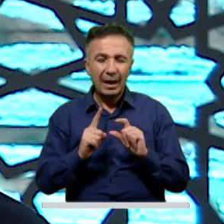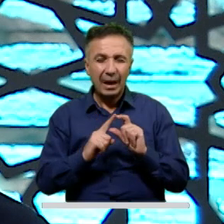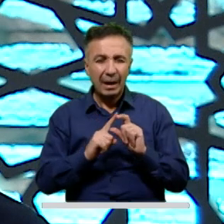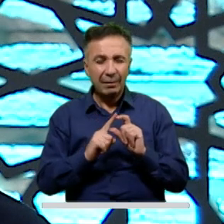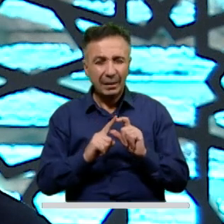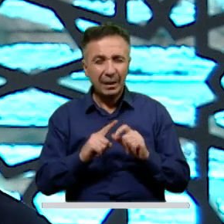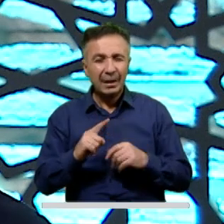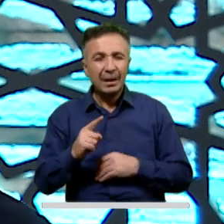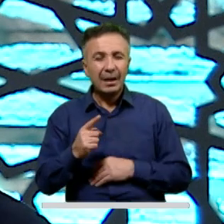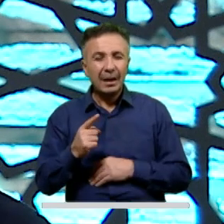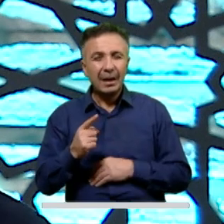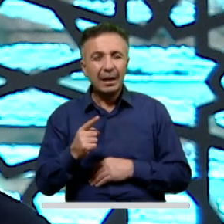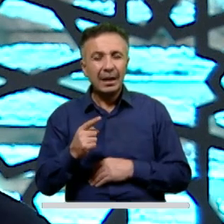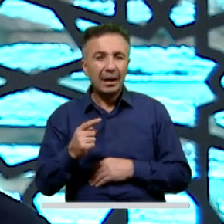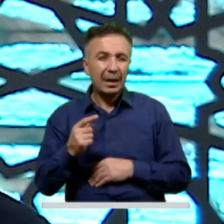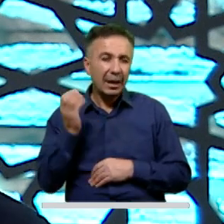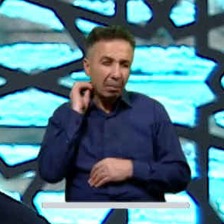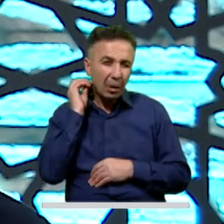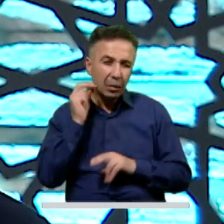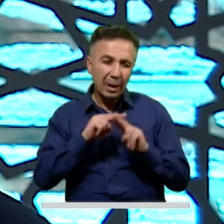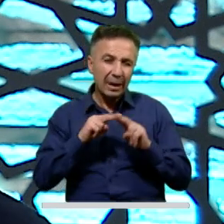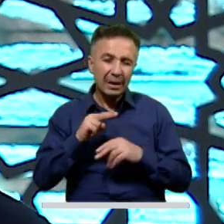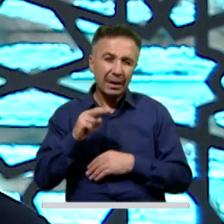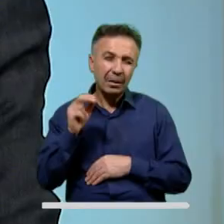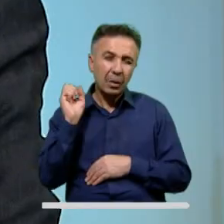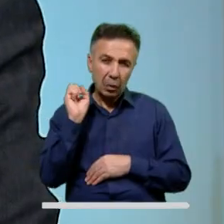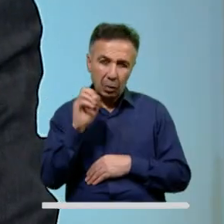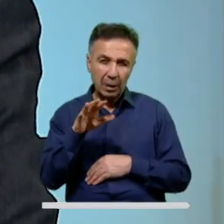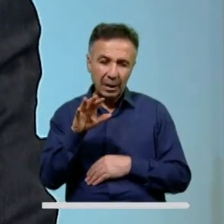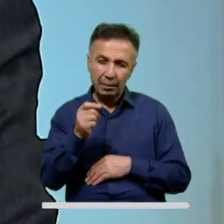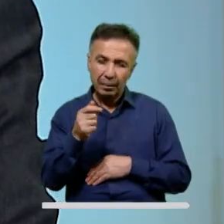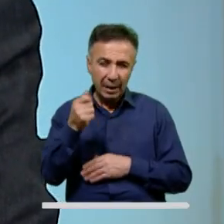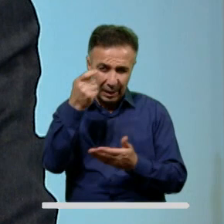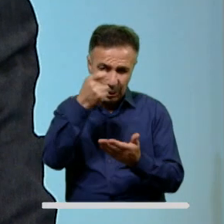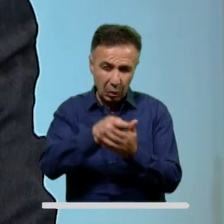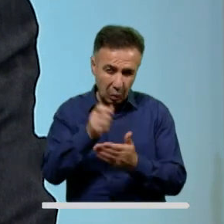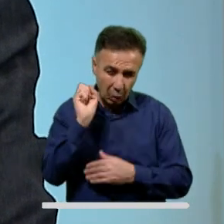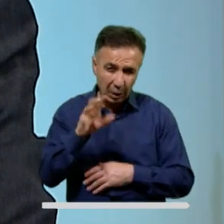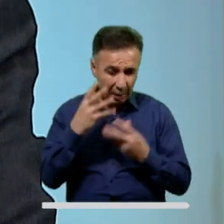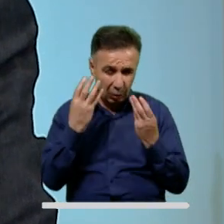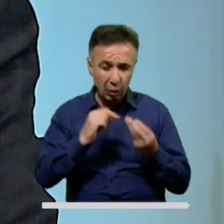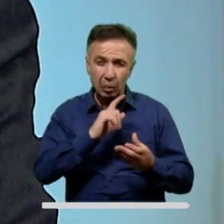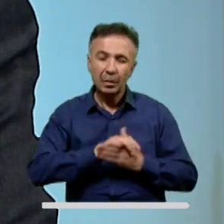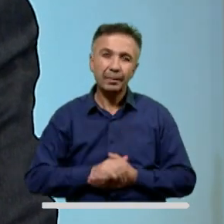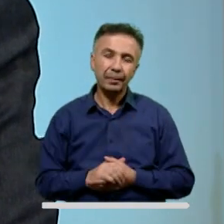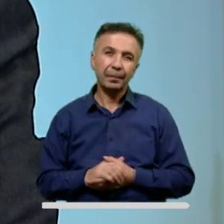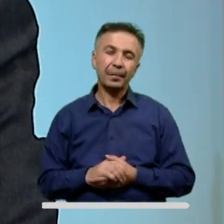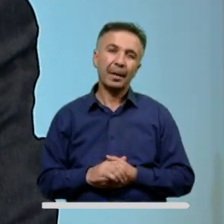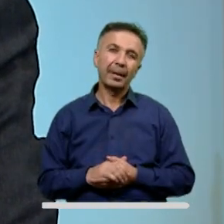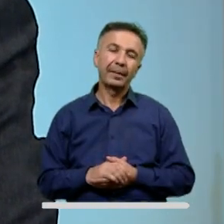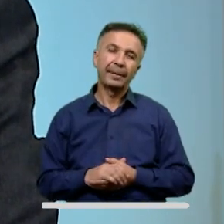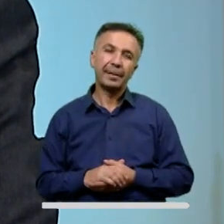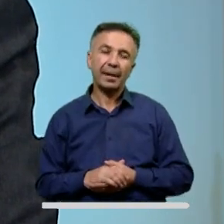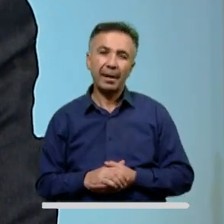olarak yapıyor. Bu şekilde acaba o maddi hakkı ödemiş olur mu? Evet, yani devlet kurumuna karşı borçlanmış,